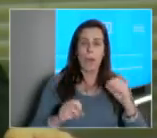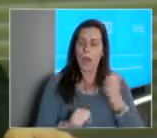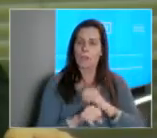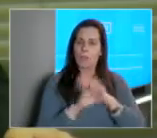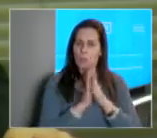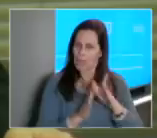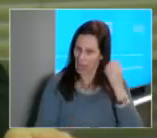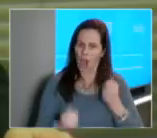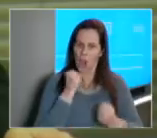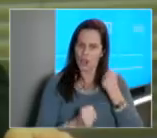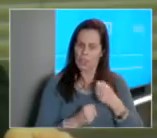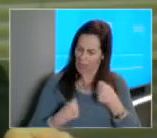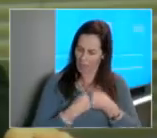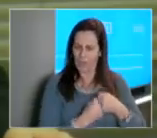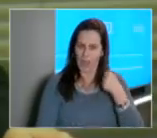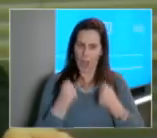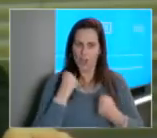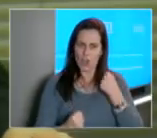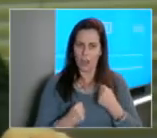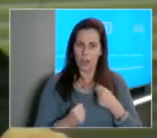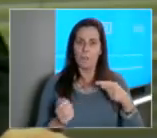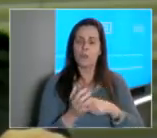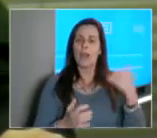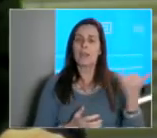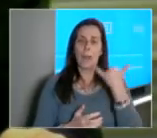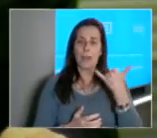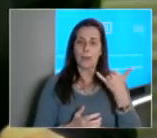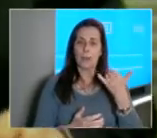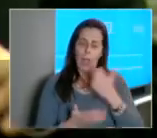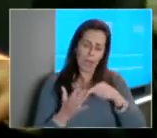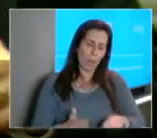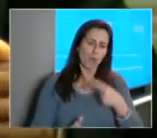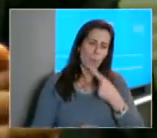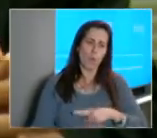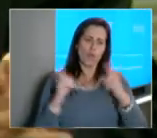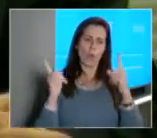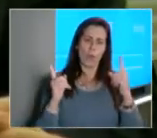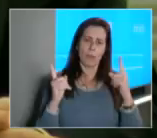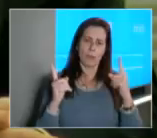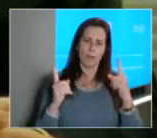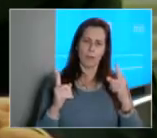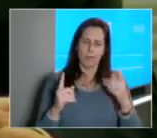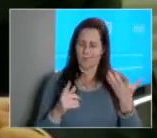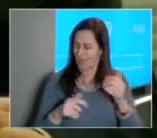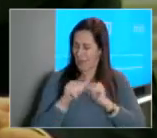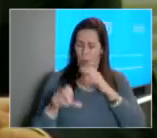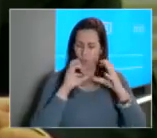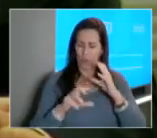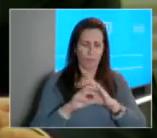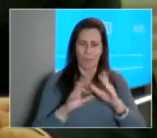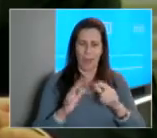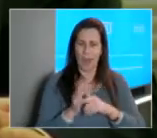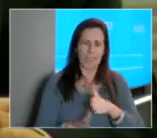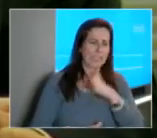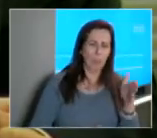את כל זה, זה היה קשה, זה היה מאבק קשה. משום שתמיד כאן היו כאלה שטענו אחרת. גיבוי תקשורתי ענק לכל הגישה